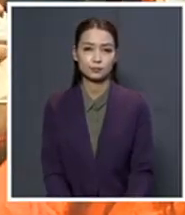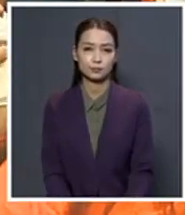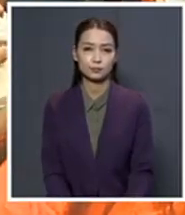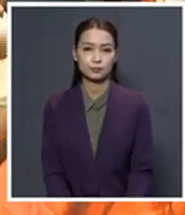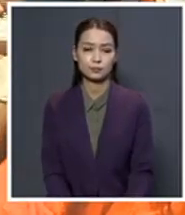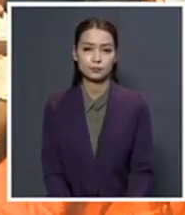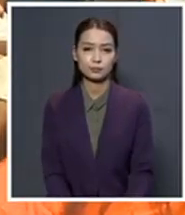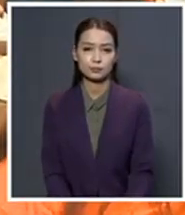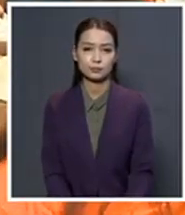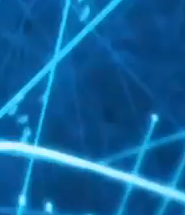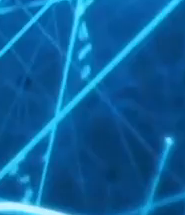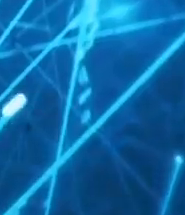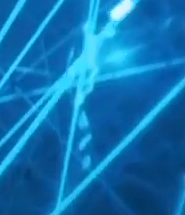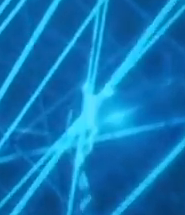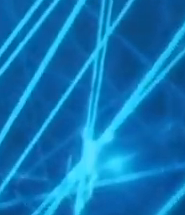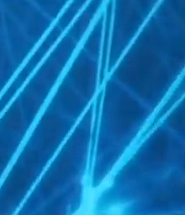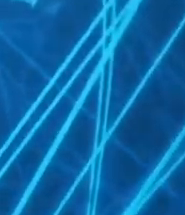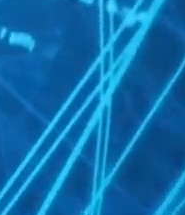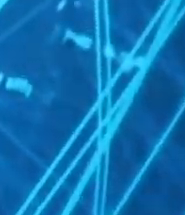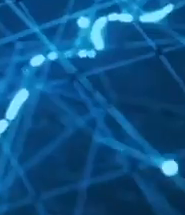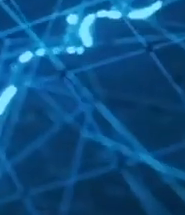телеарнасы.